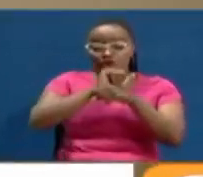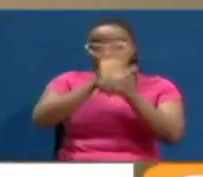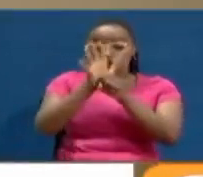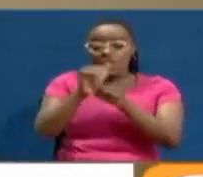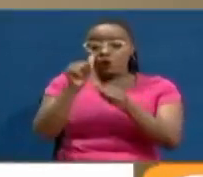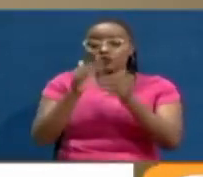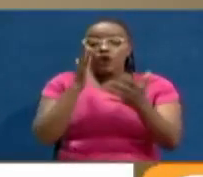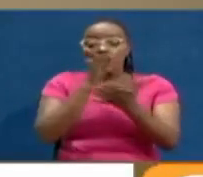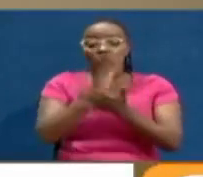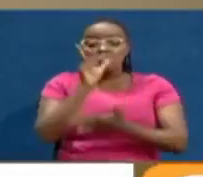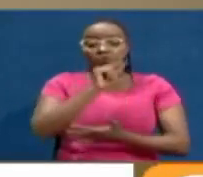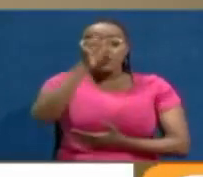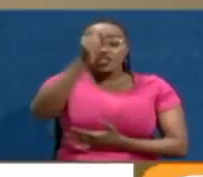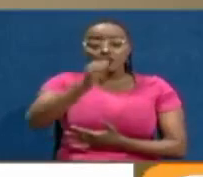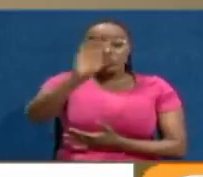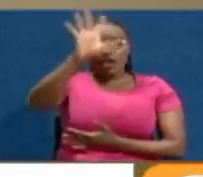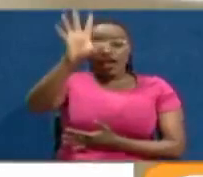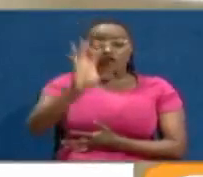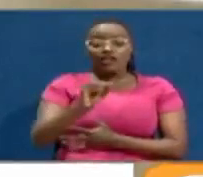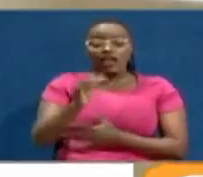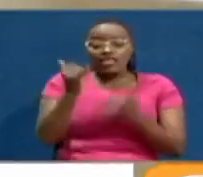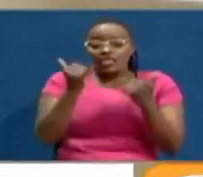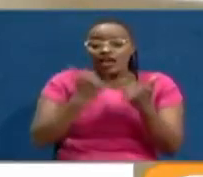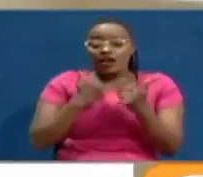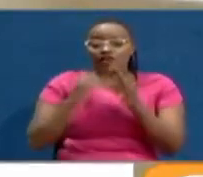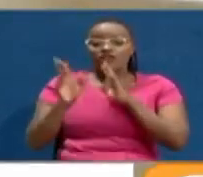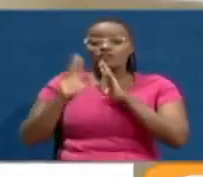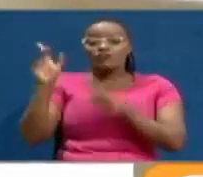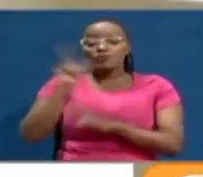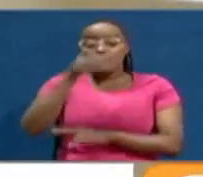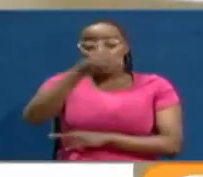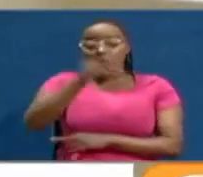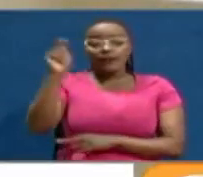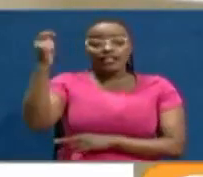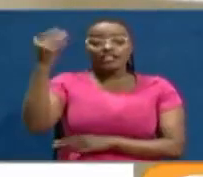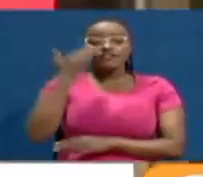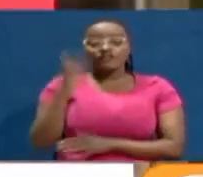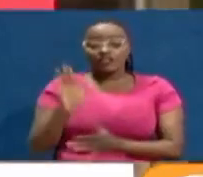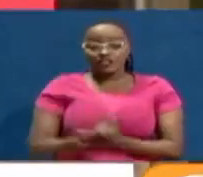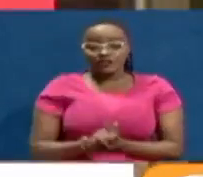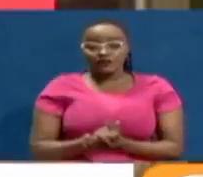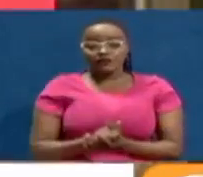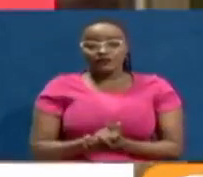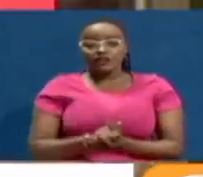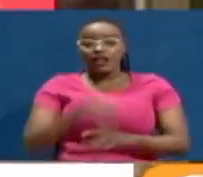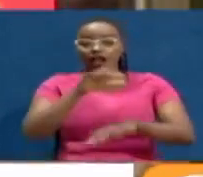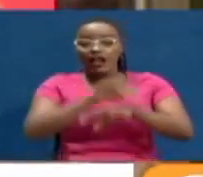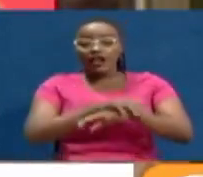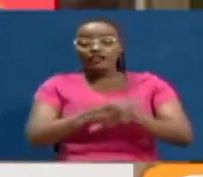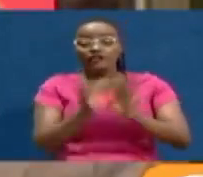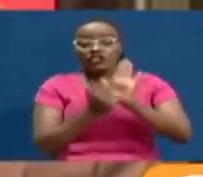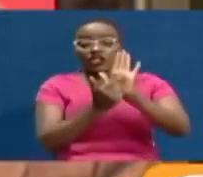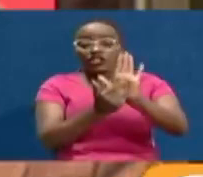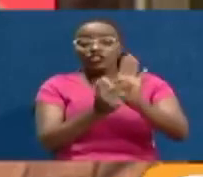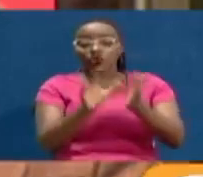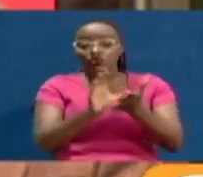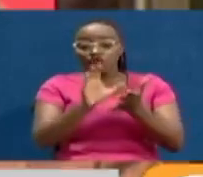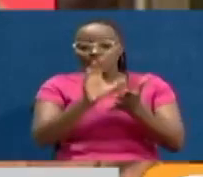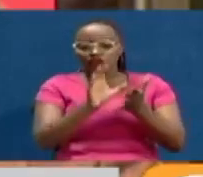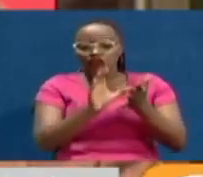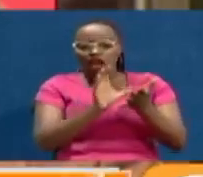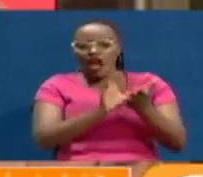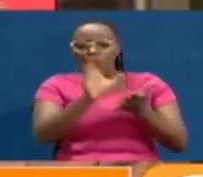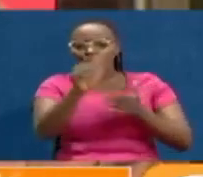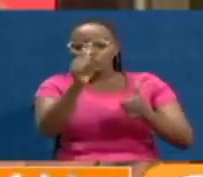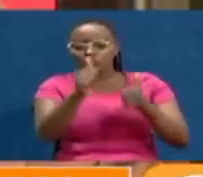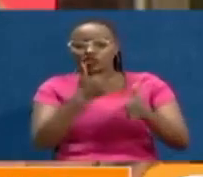ulionakiliwa huko Afrika Kusini tayari zimeripotiwa humu nchini. We have received indicative allocation of what you are